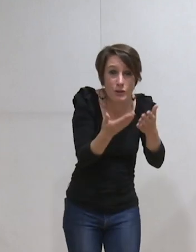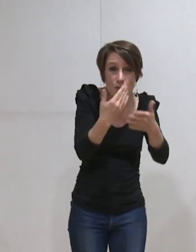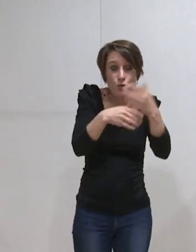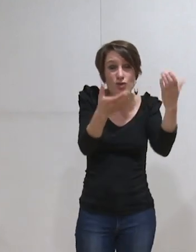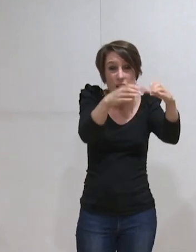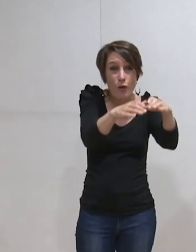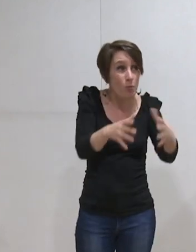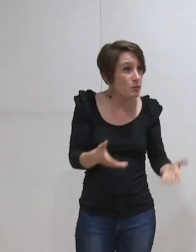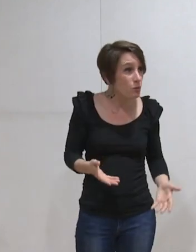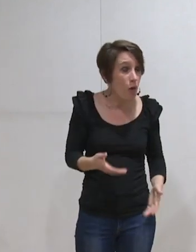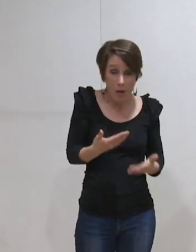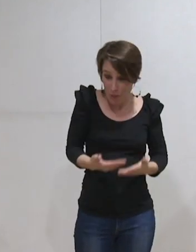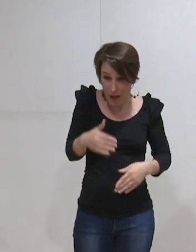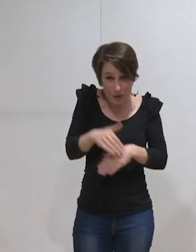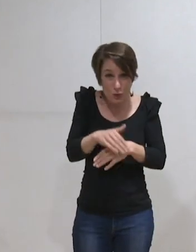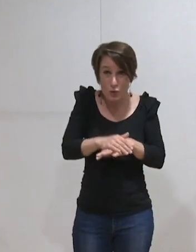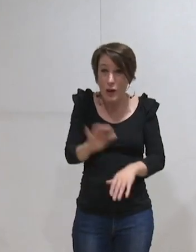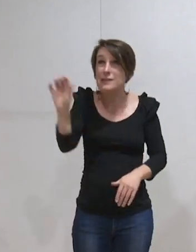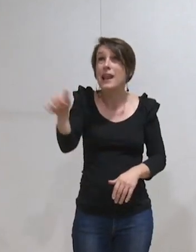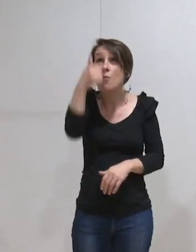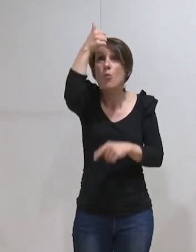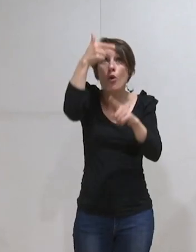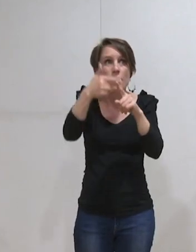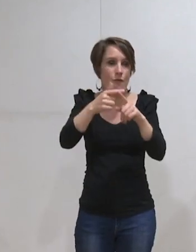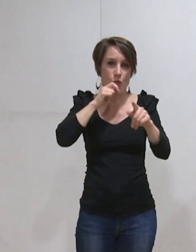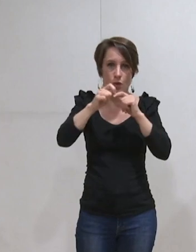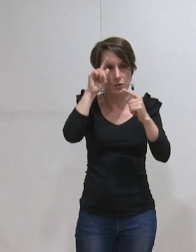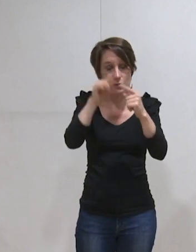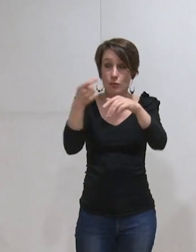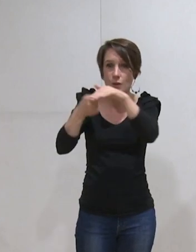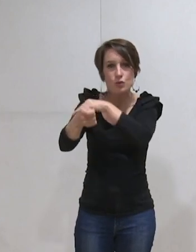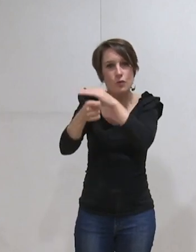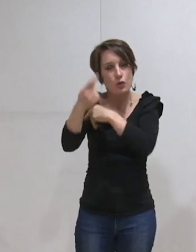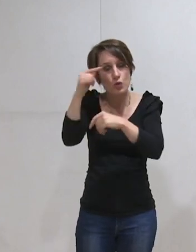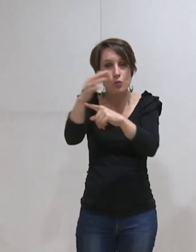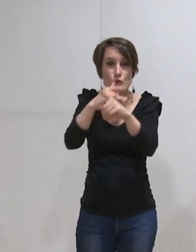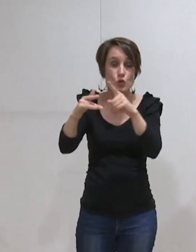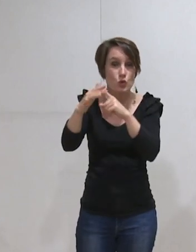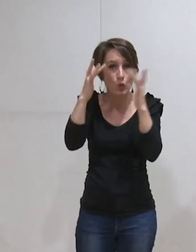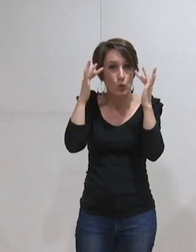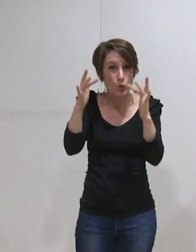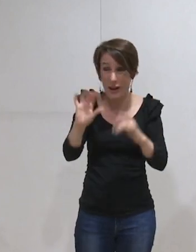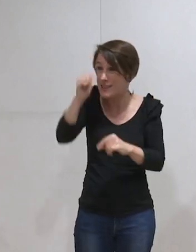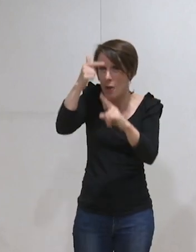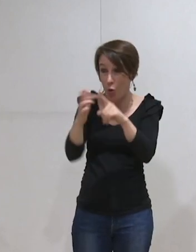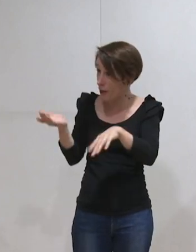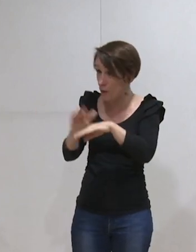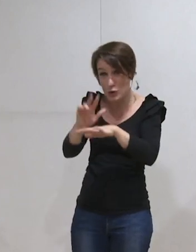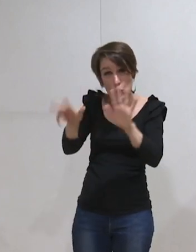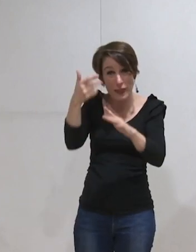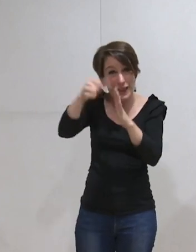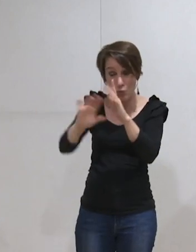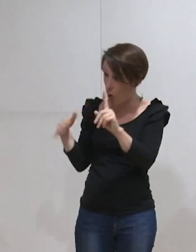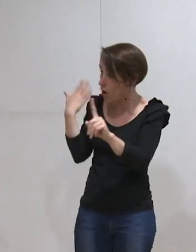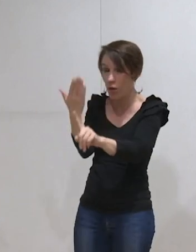fois que l'on parle des subventions au socioc-ulturel c'est la première fois en un an en 13 mois donc comme il y a pas